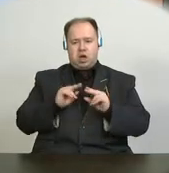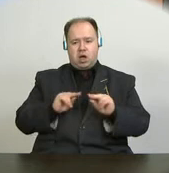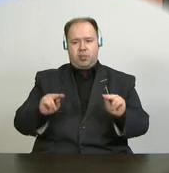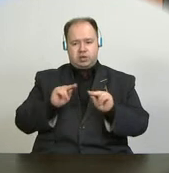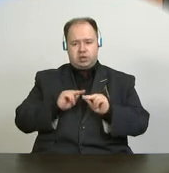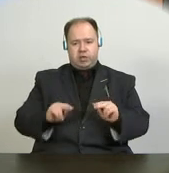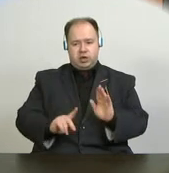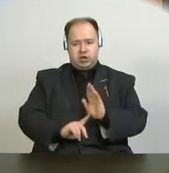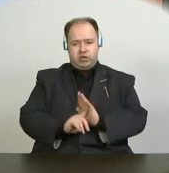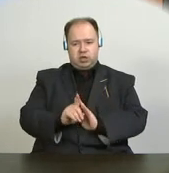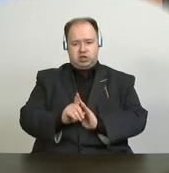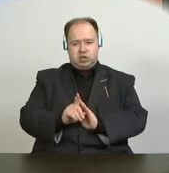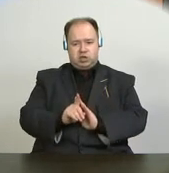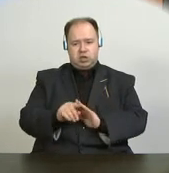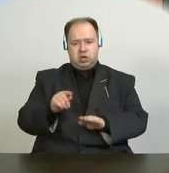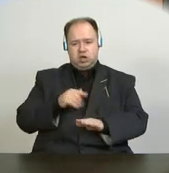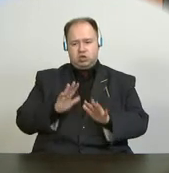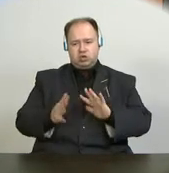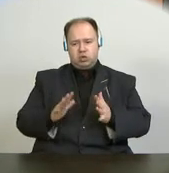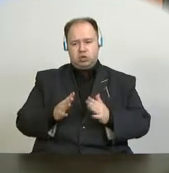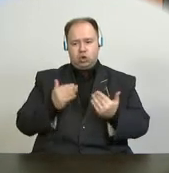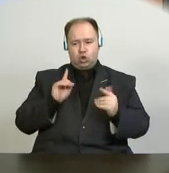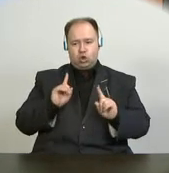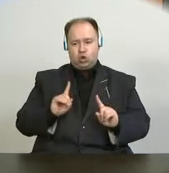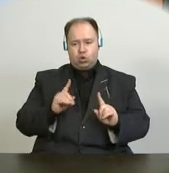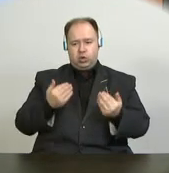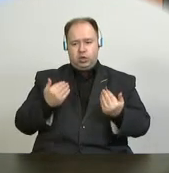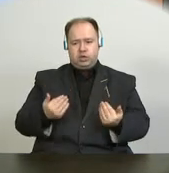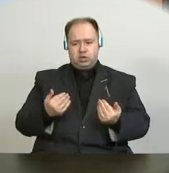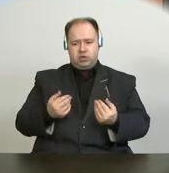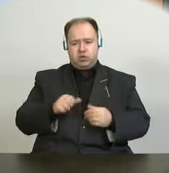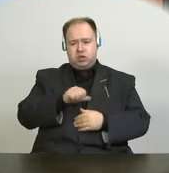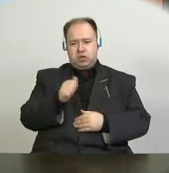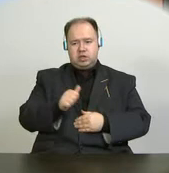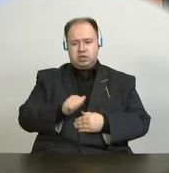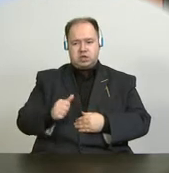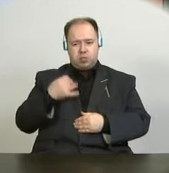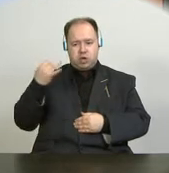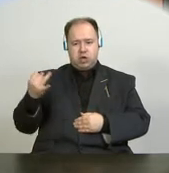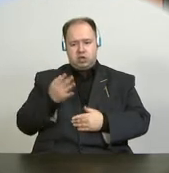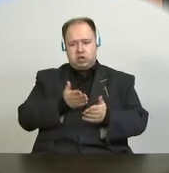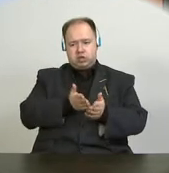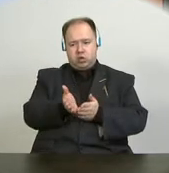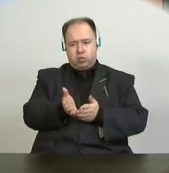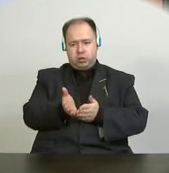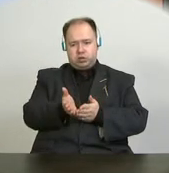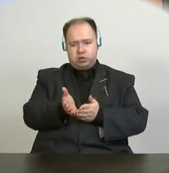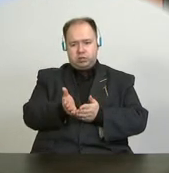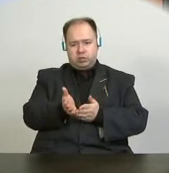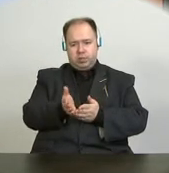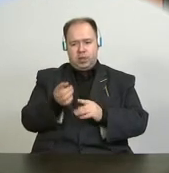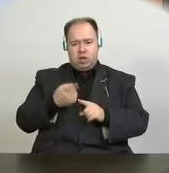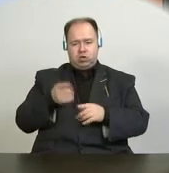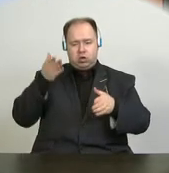начале чувствовались они очень хорошо на сегодня это как раз самая интересная область который очень